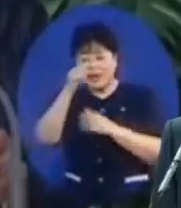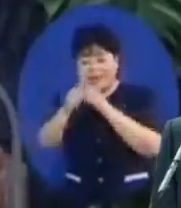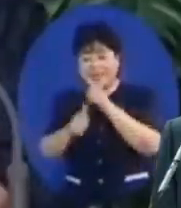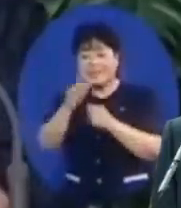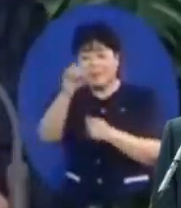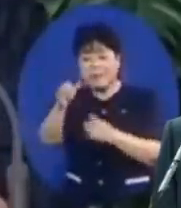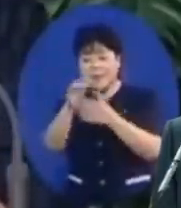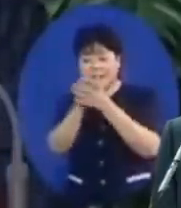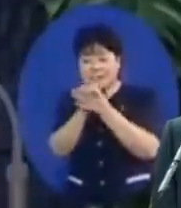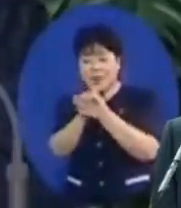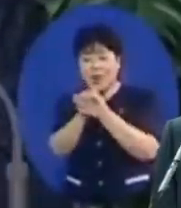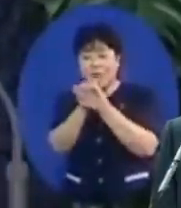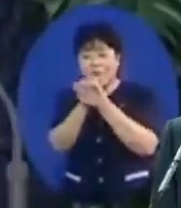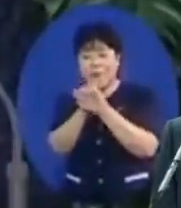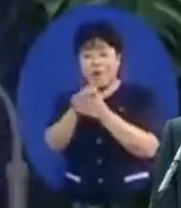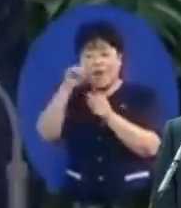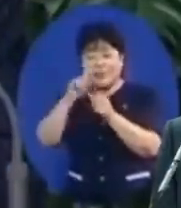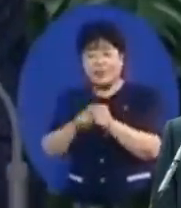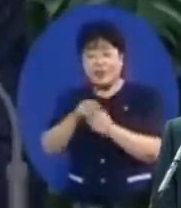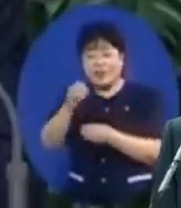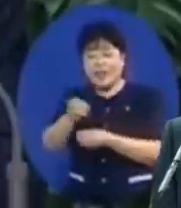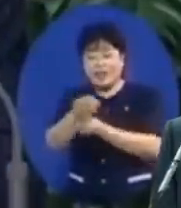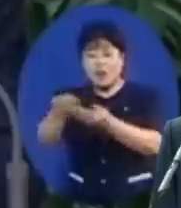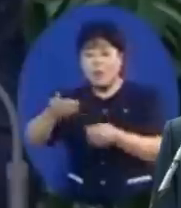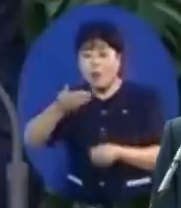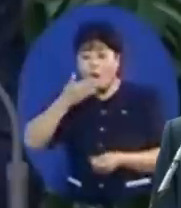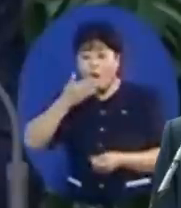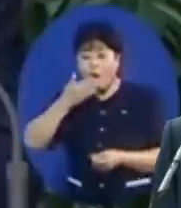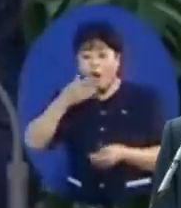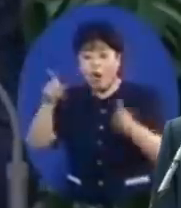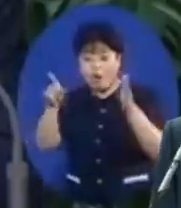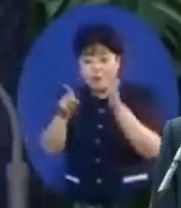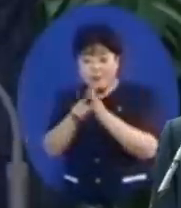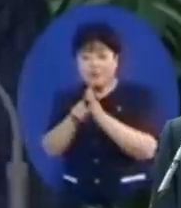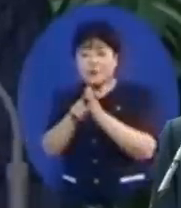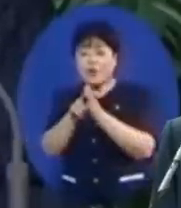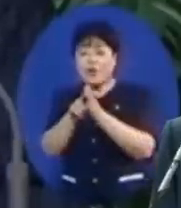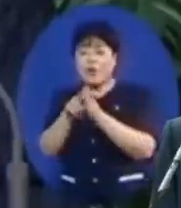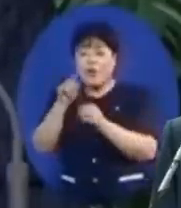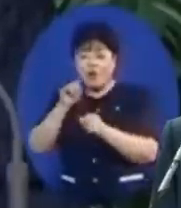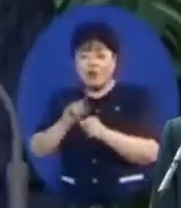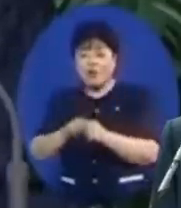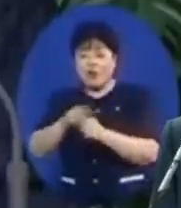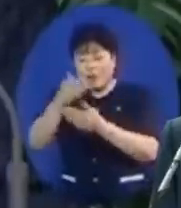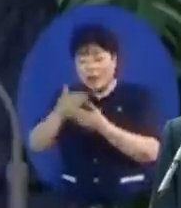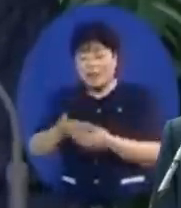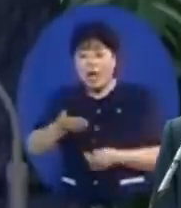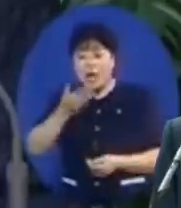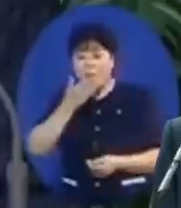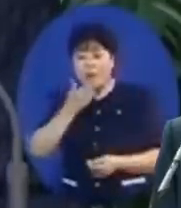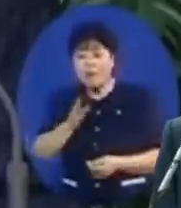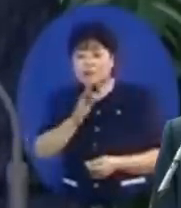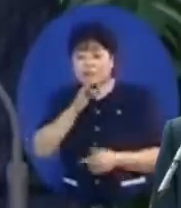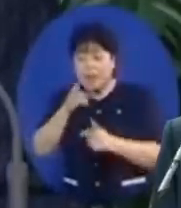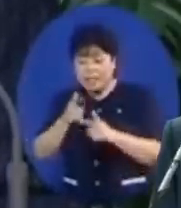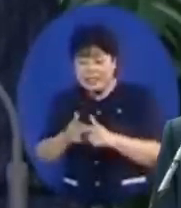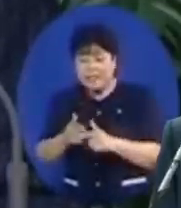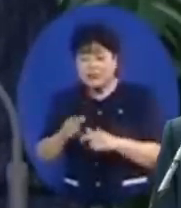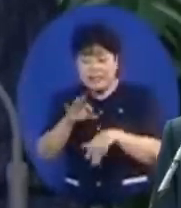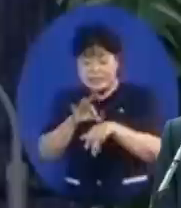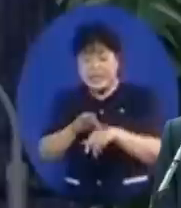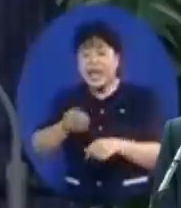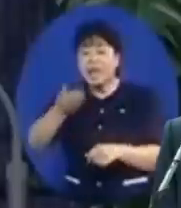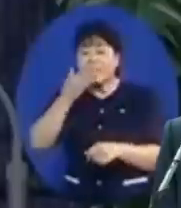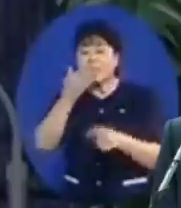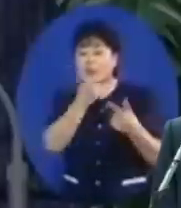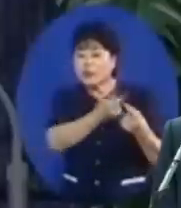앞에 기도하고 그 떡을 떼어서 주면 믿음으로 우리가 떡을 받아 먹으면 실제로 예수 그리스도의 살을 받아